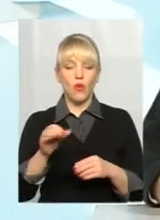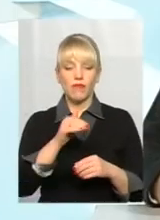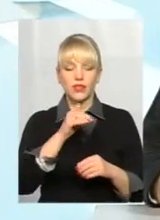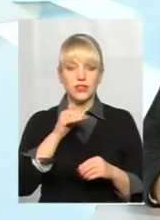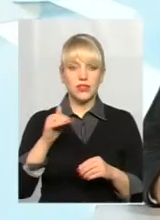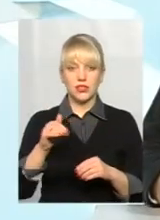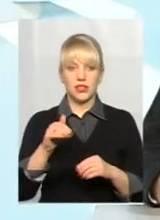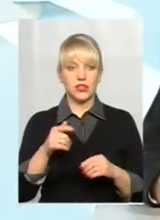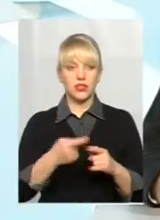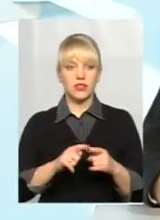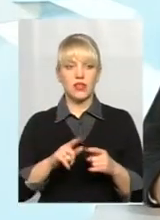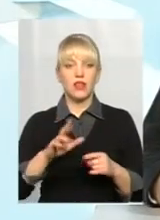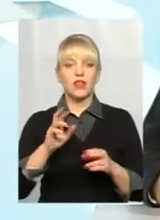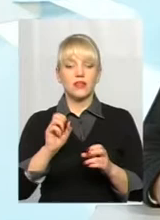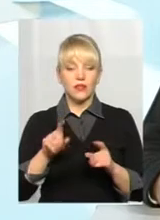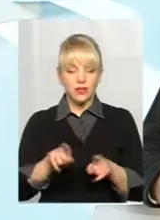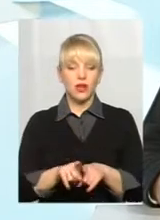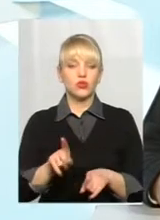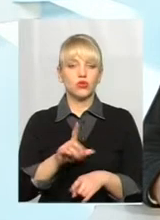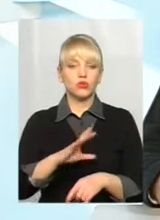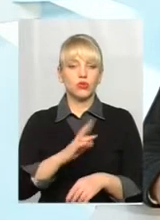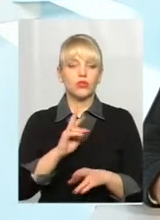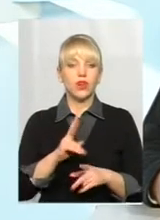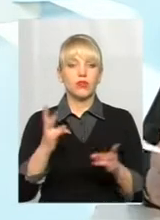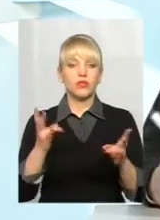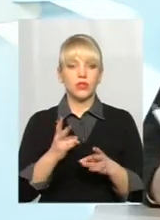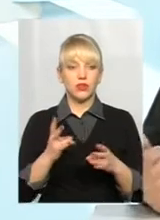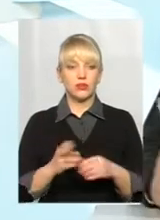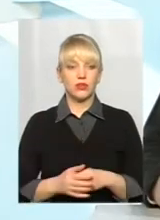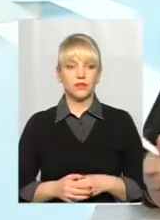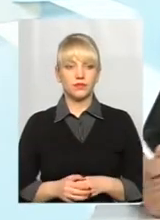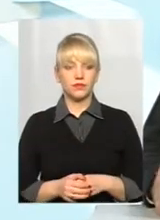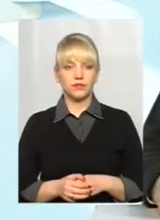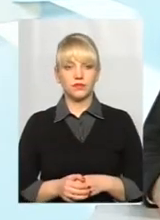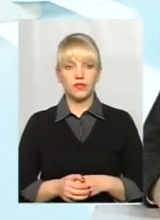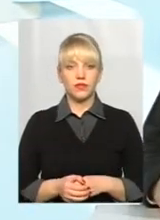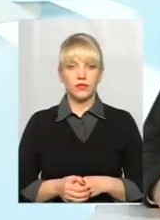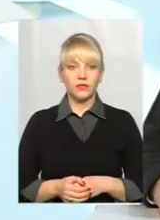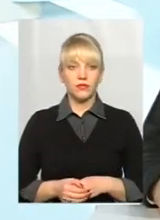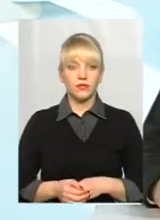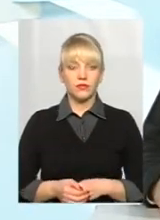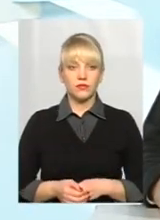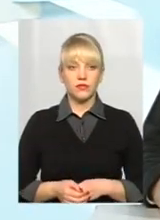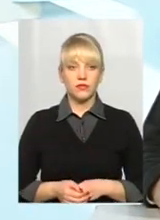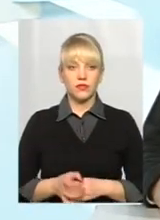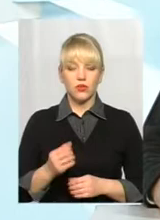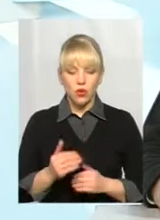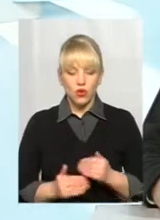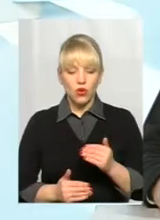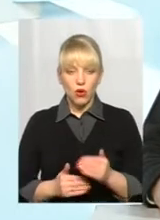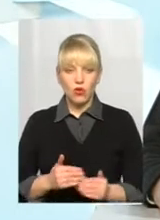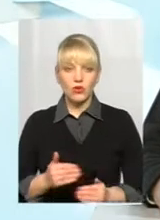так, як потрібно вирішувати. Тобто степ-бай-степ, кажуть, так, крок за кроком, от, щоб